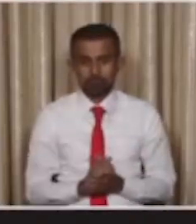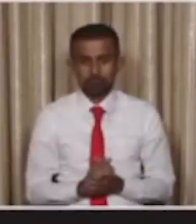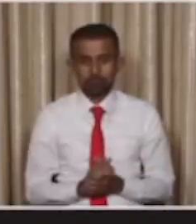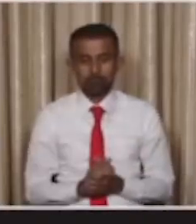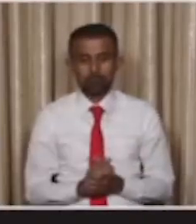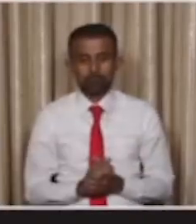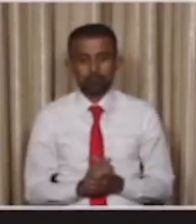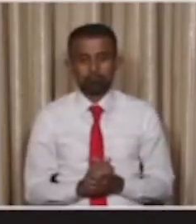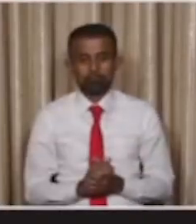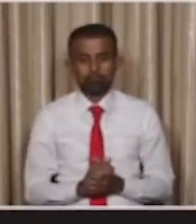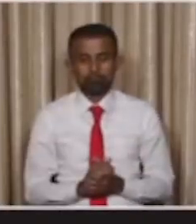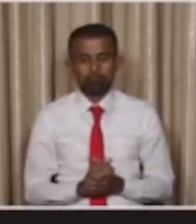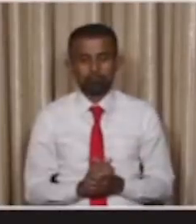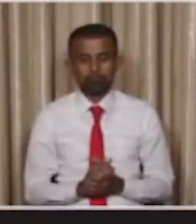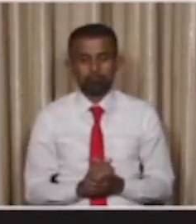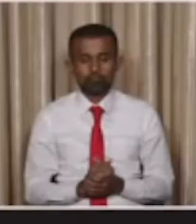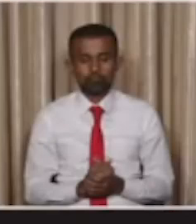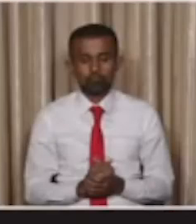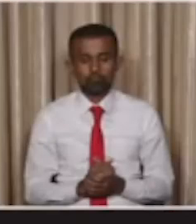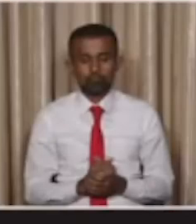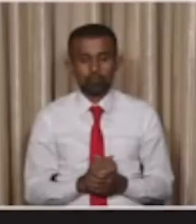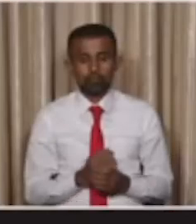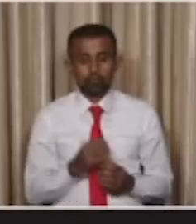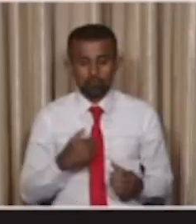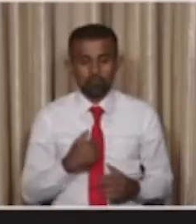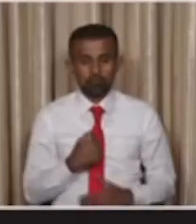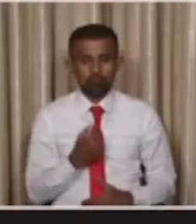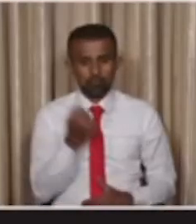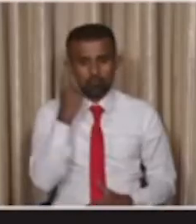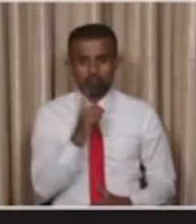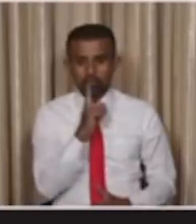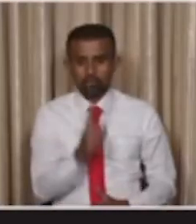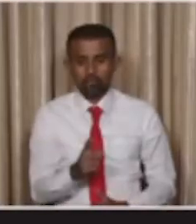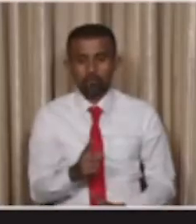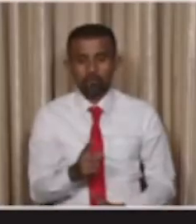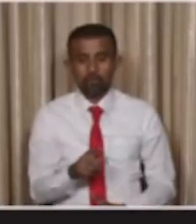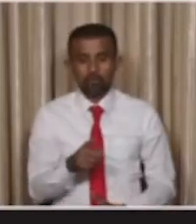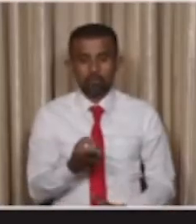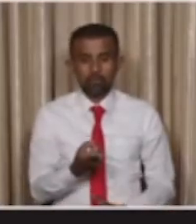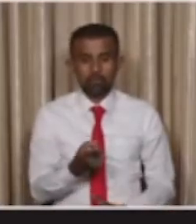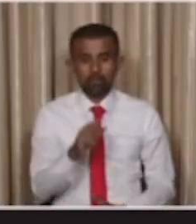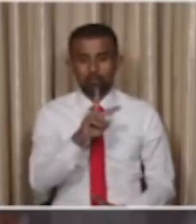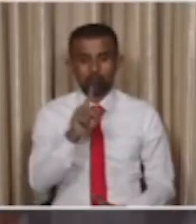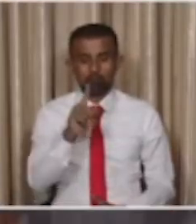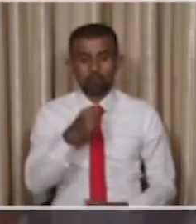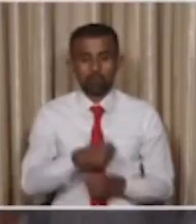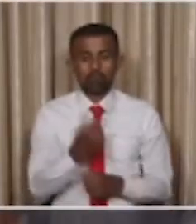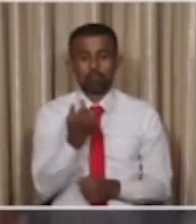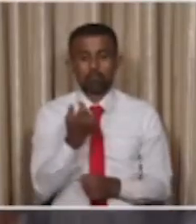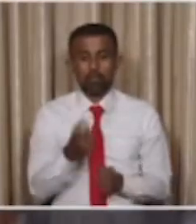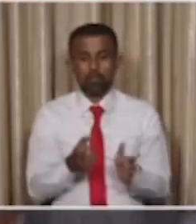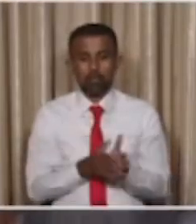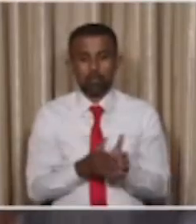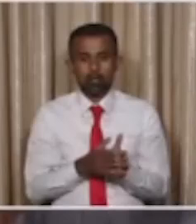සර්, මේ මම මේ පොයින්ට් පොඩ එක රේස් කරන්නේ ස්ථාවර නියෝග 121 රාජ්‍ය මුදල් කාරක